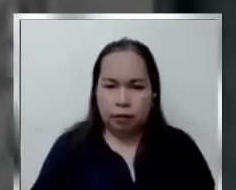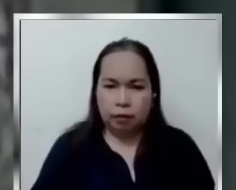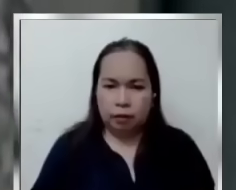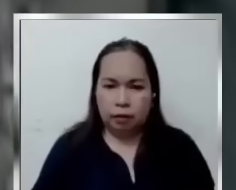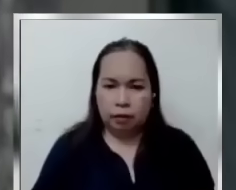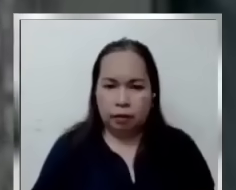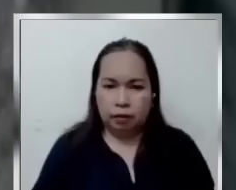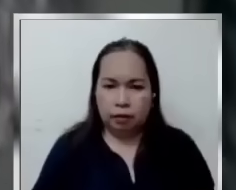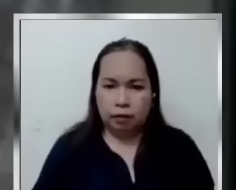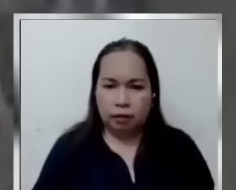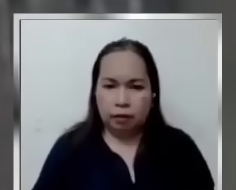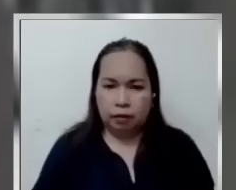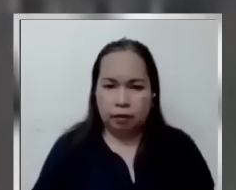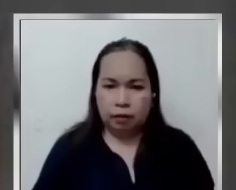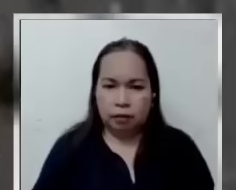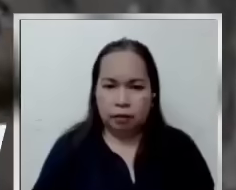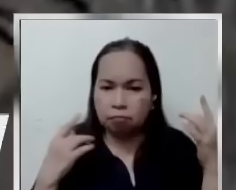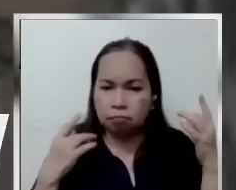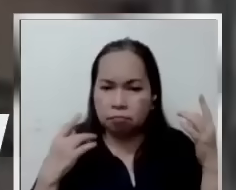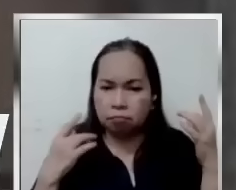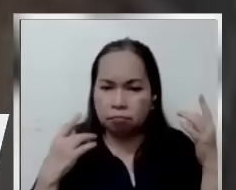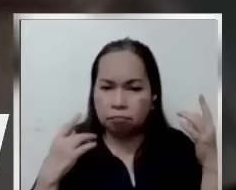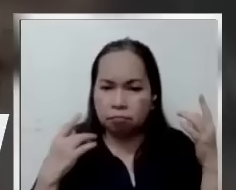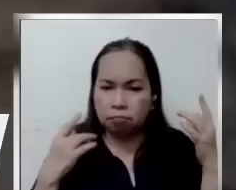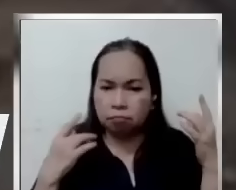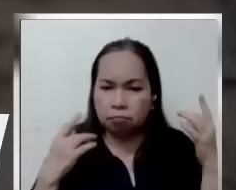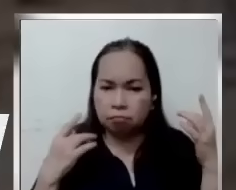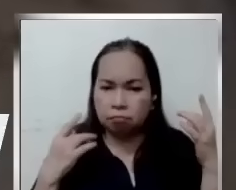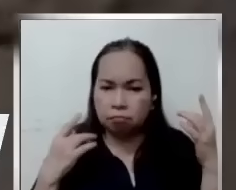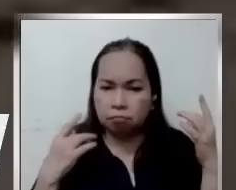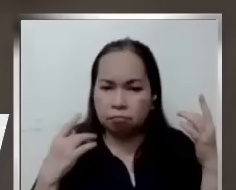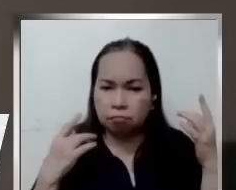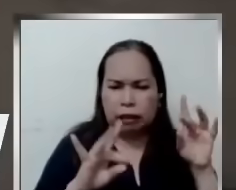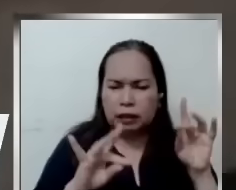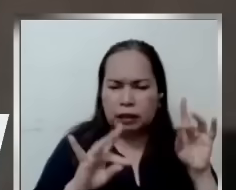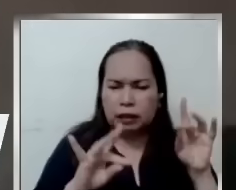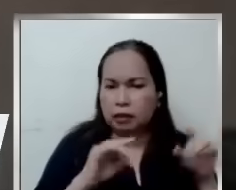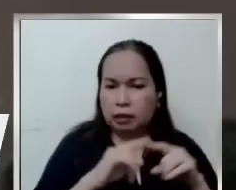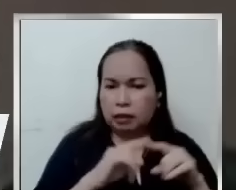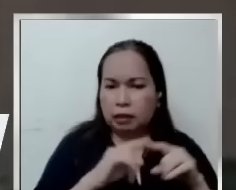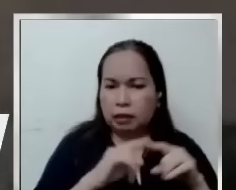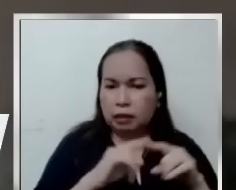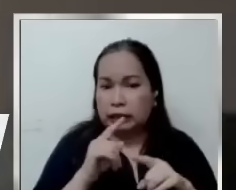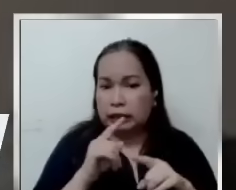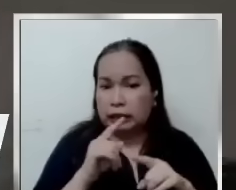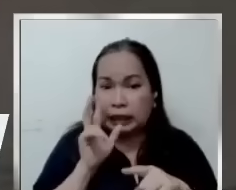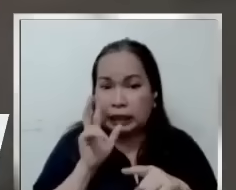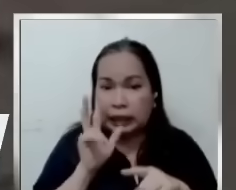Sa gitna ng rumaragasang kulay tsokolating baha, nagtangkang tumawid ang tatlong estudyante.